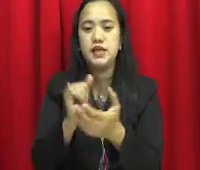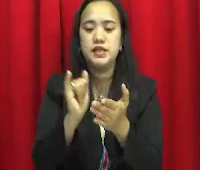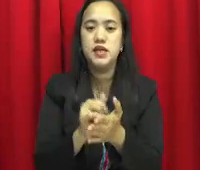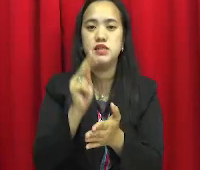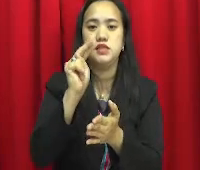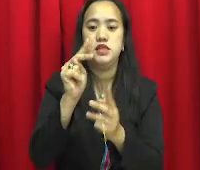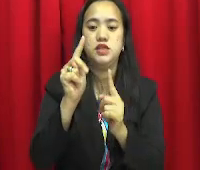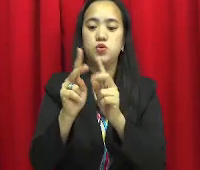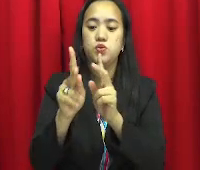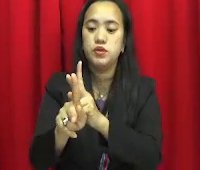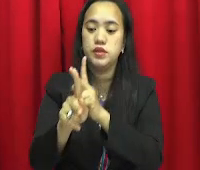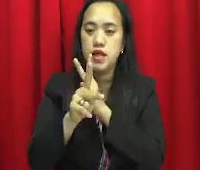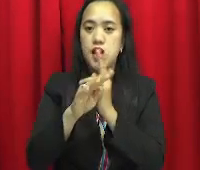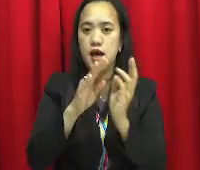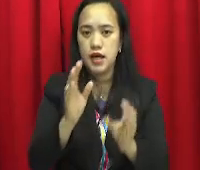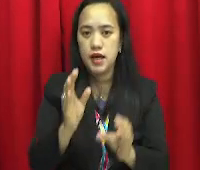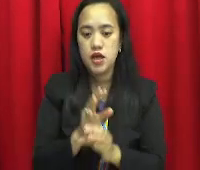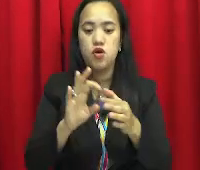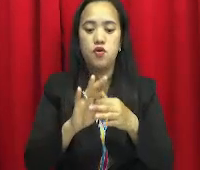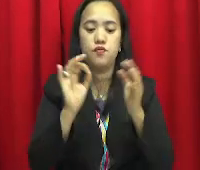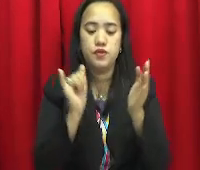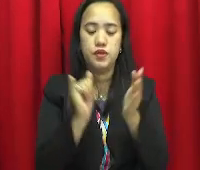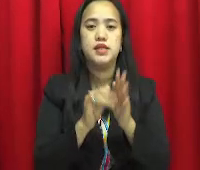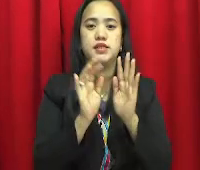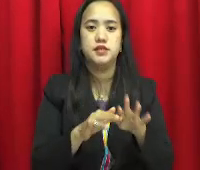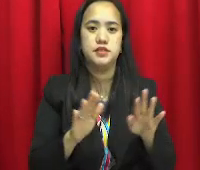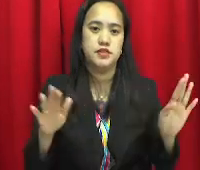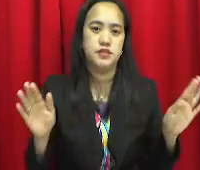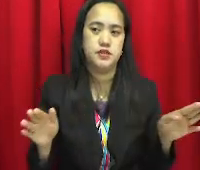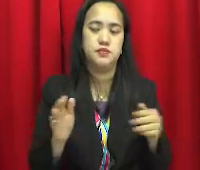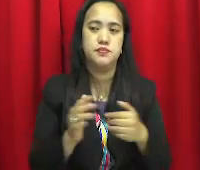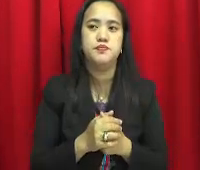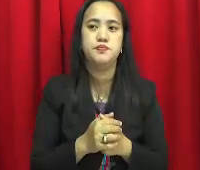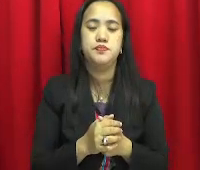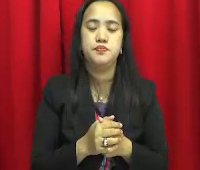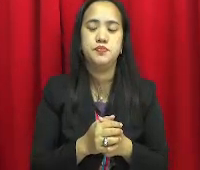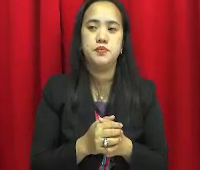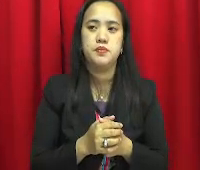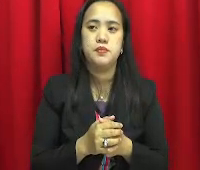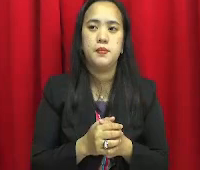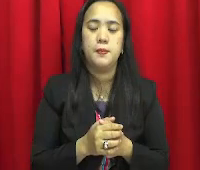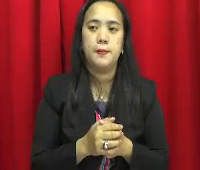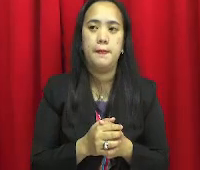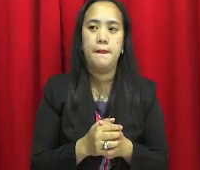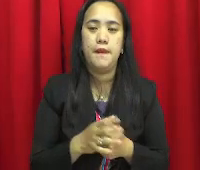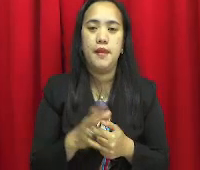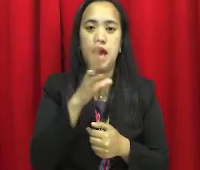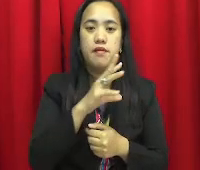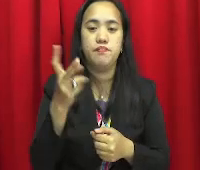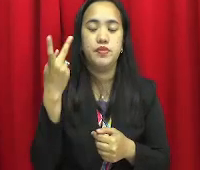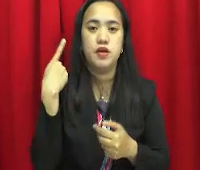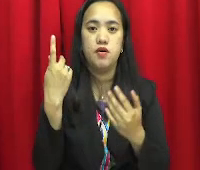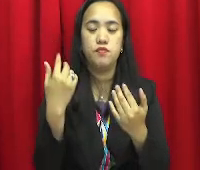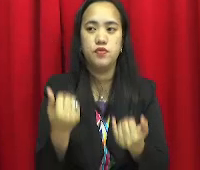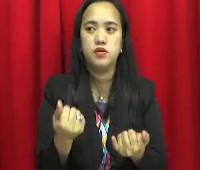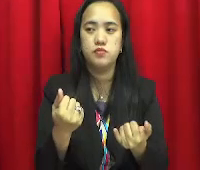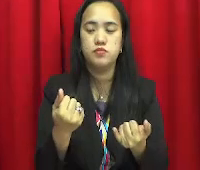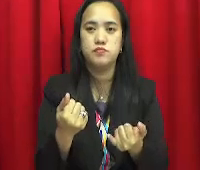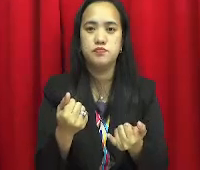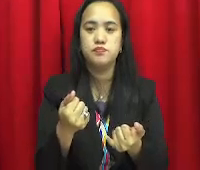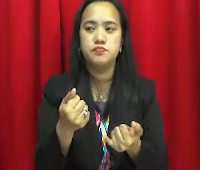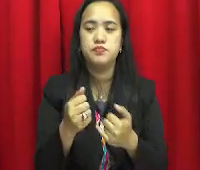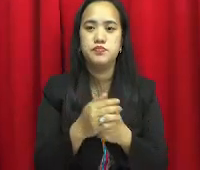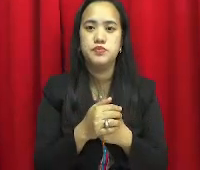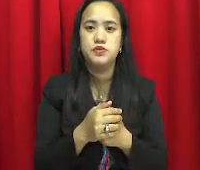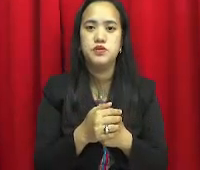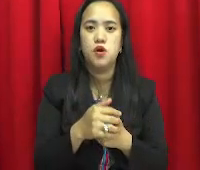Kasi kung hindi tayo mag-i-stay dun sa, dun sa vision na yun, dun tayo nawawala sa focus. Yes, ma'am. Talaga, dun sa